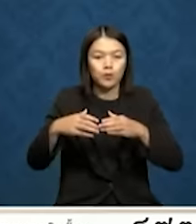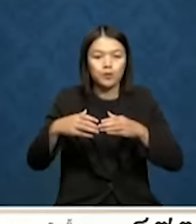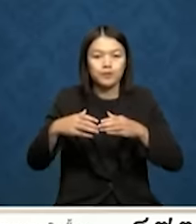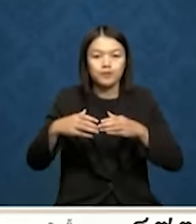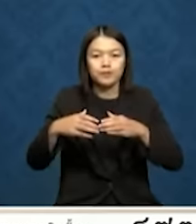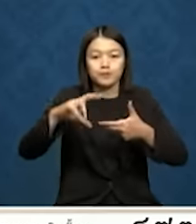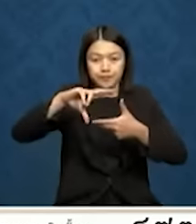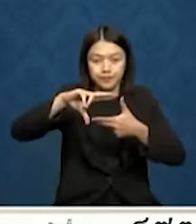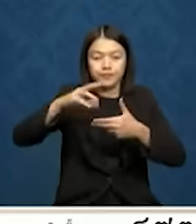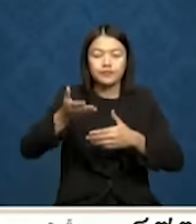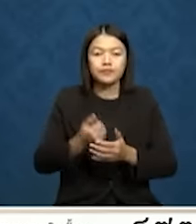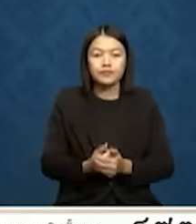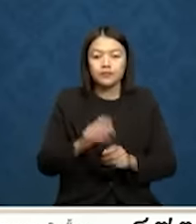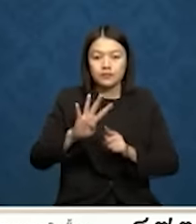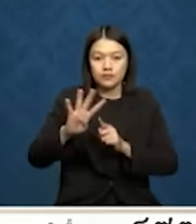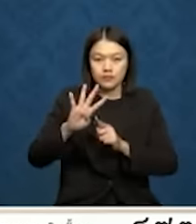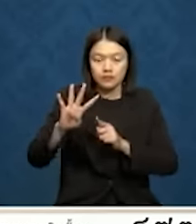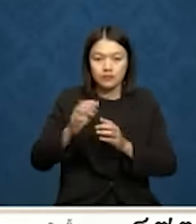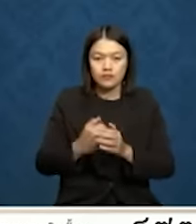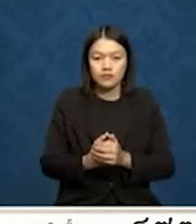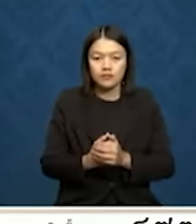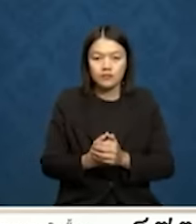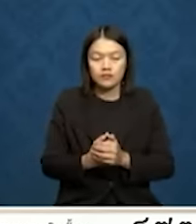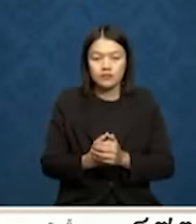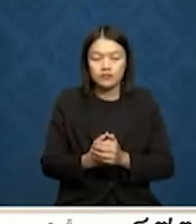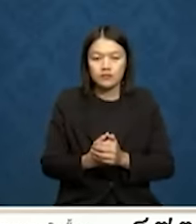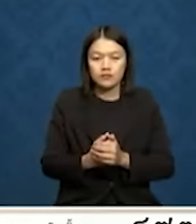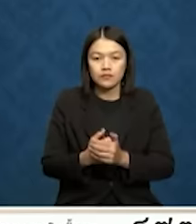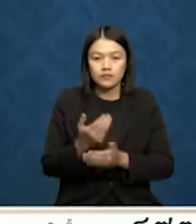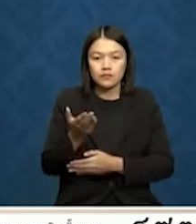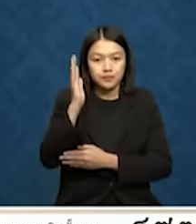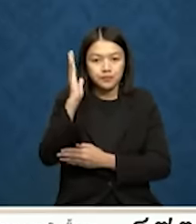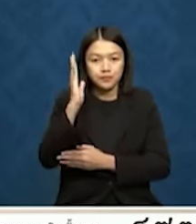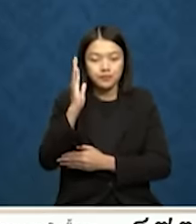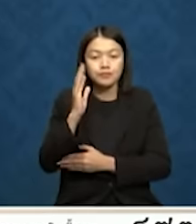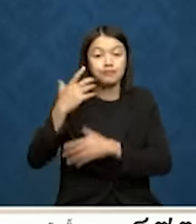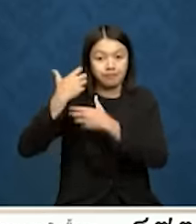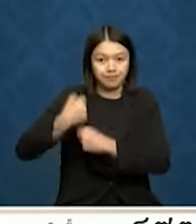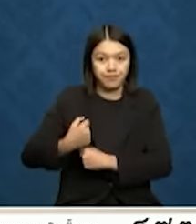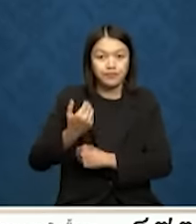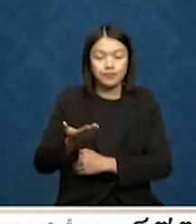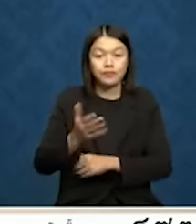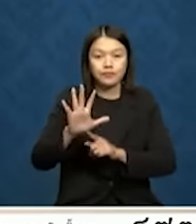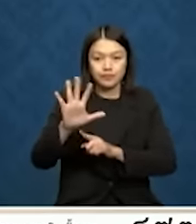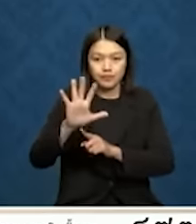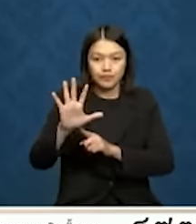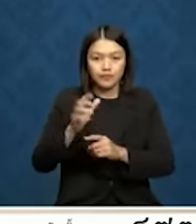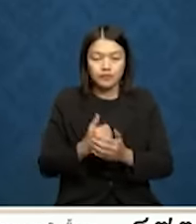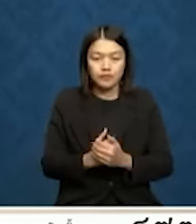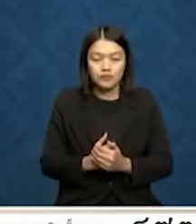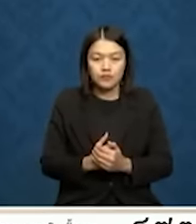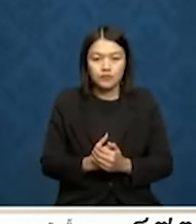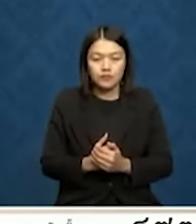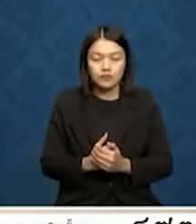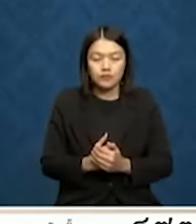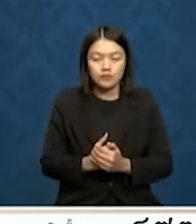ครับ 4. นายร่มธรรมขันธุรักษ์จากพรรคประชาธิปัตย์ครับ 5. คุ